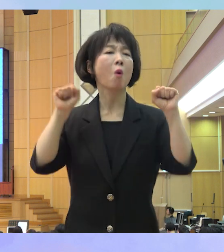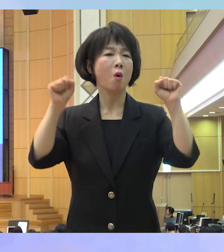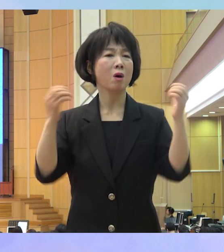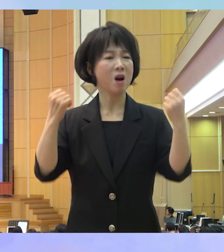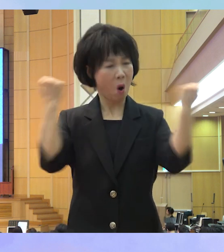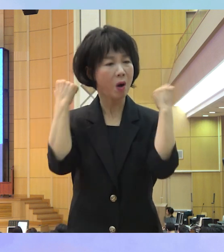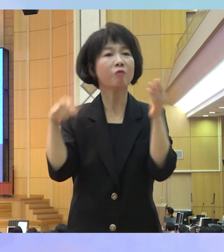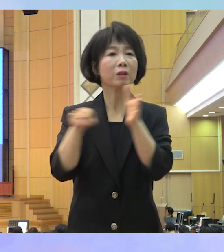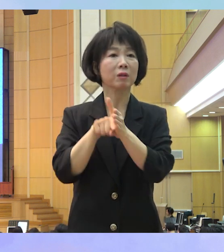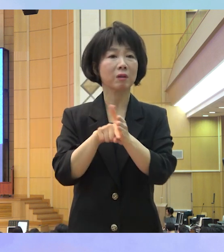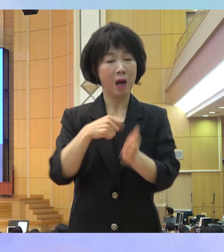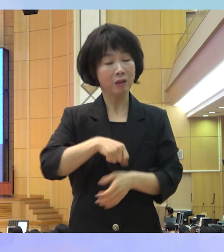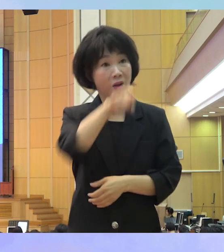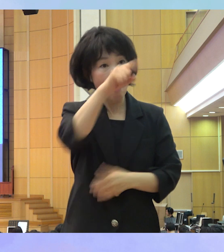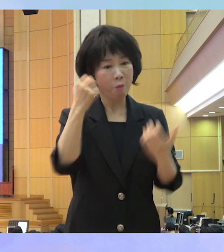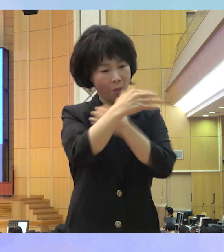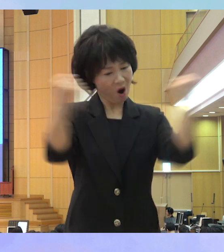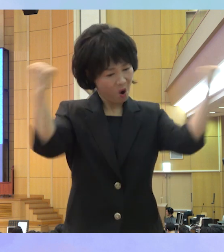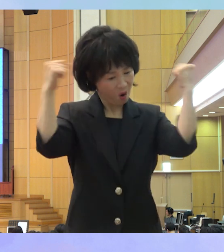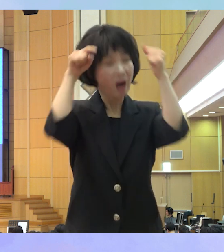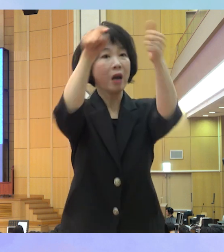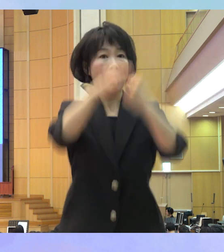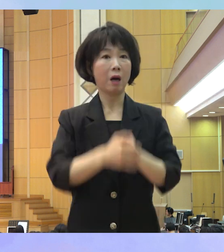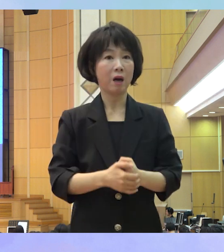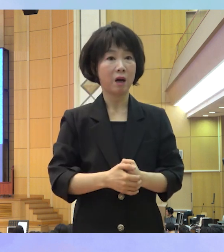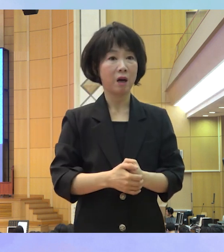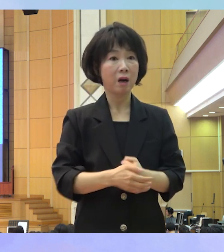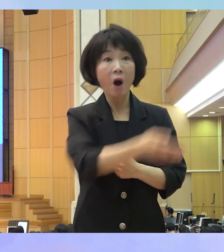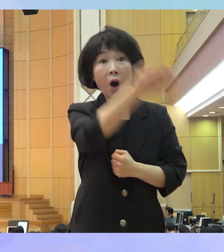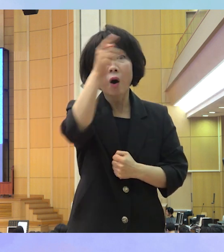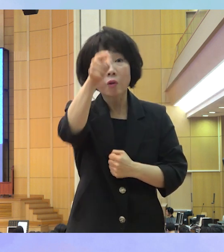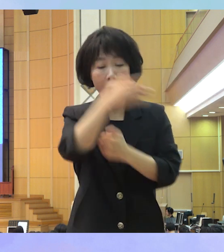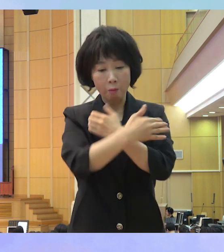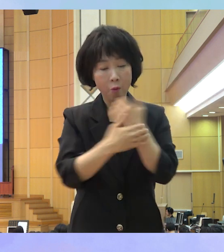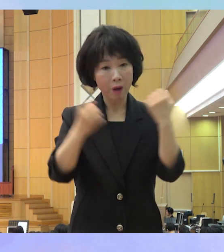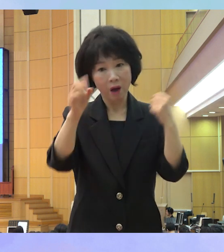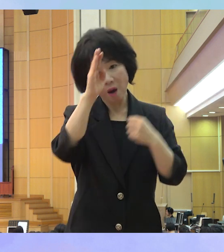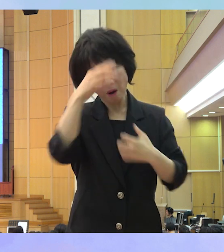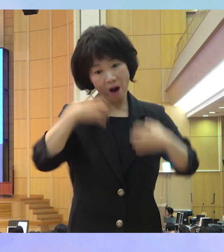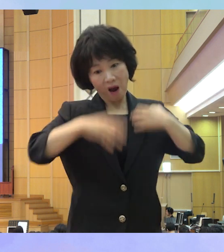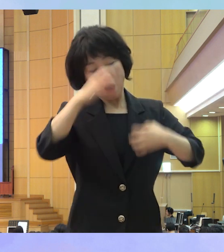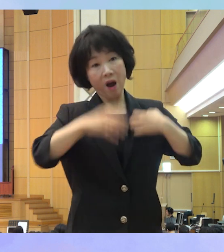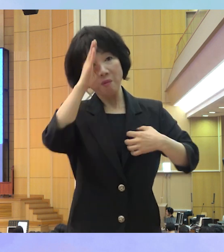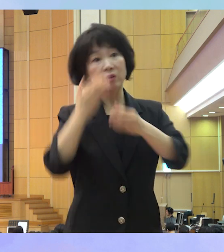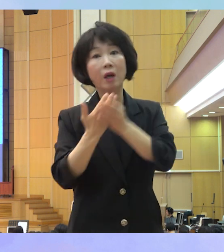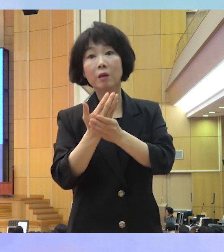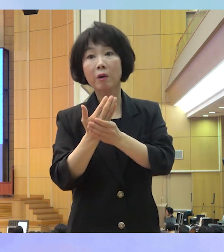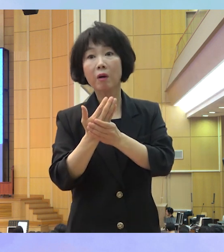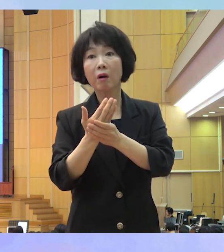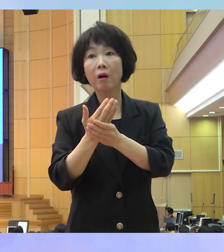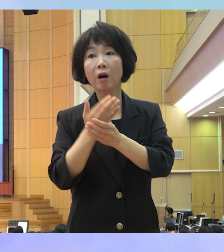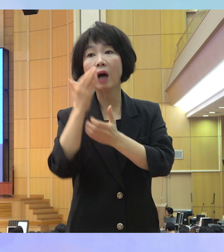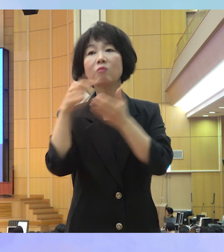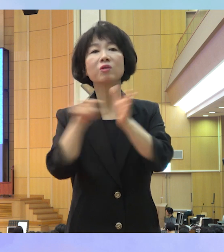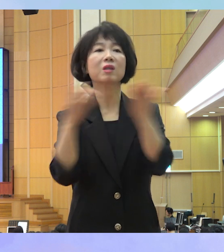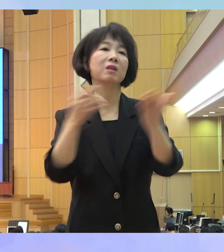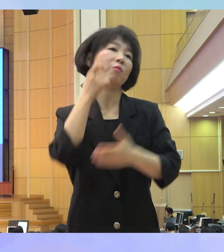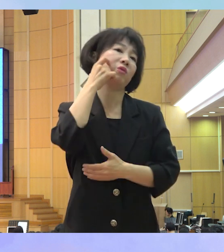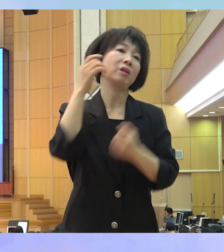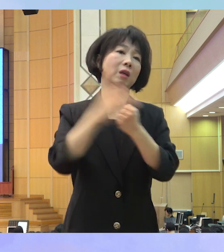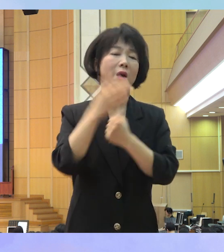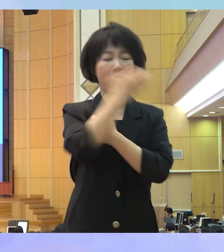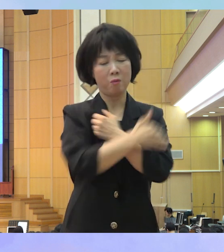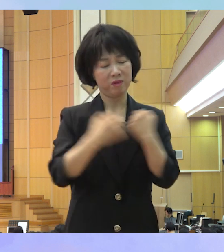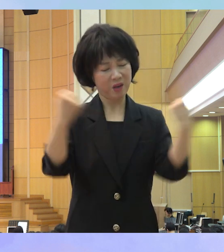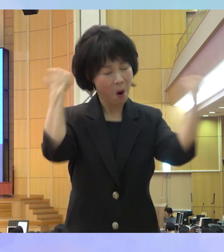말씀이 건강해야 된다. 왜냐하면 건강해야 너가 뭔가를 주를 위해서 일을 할 때 건강해야